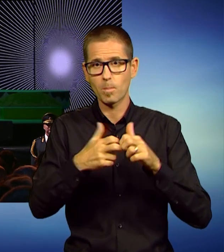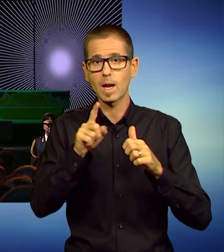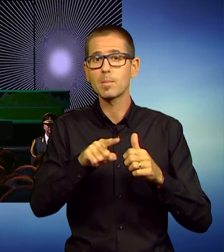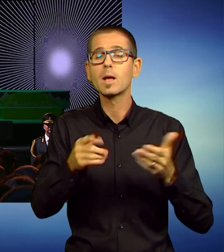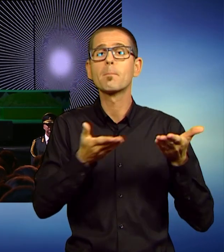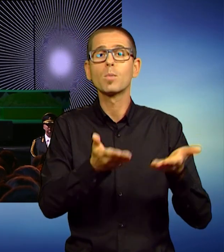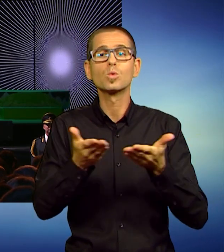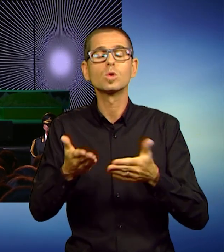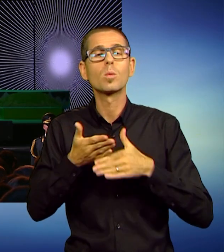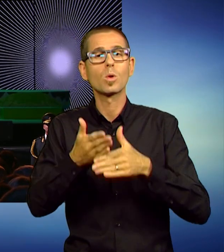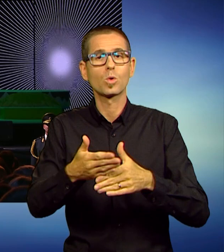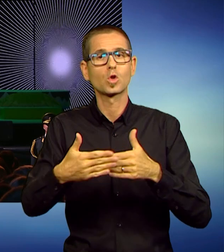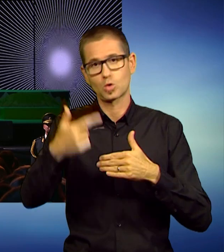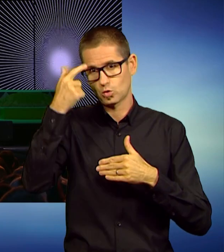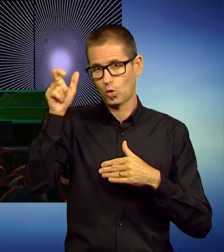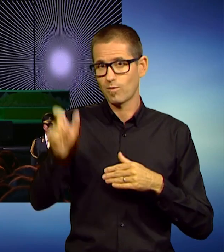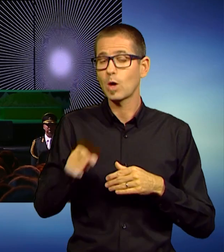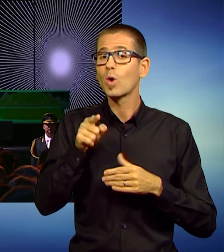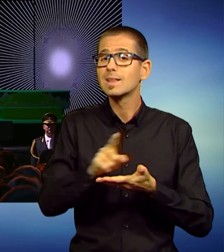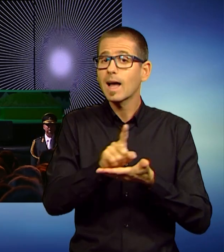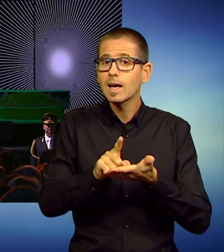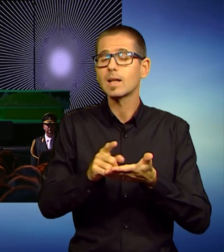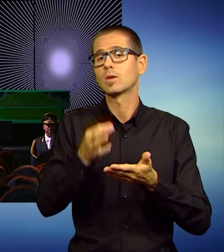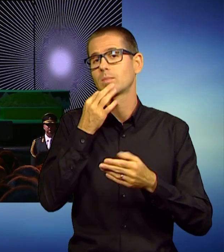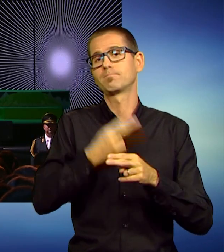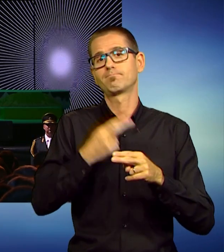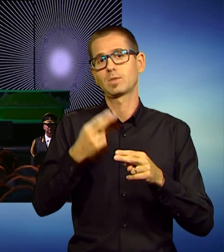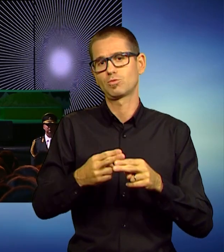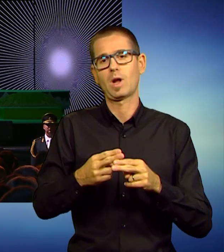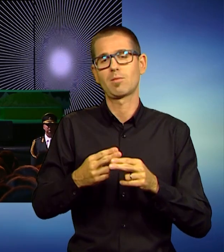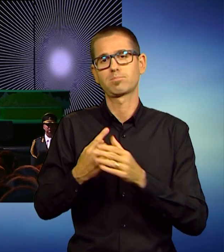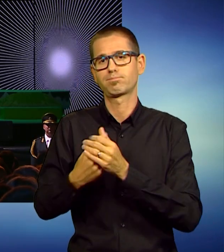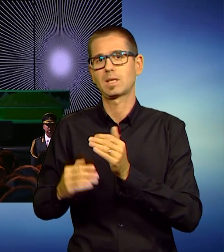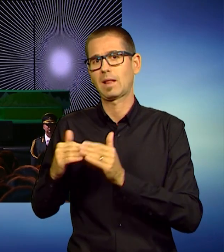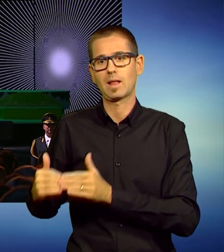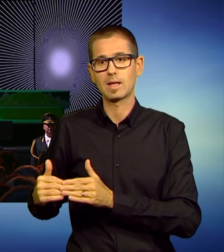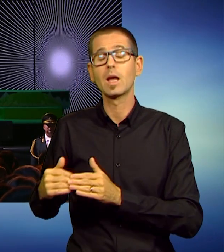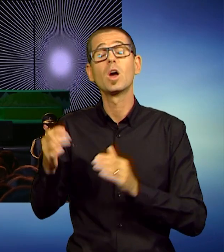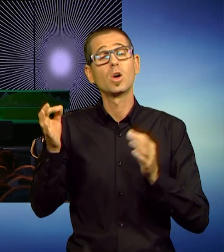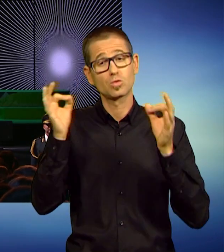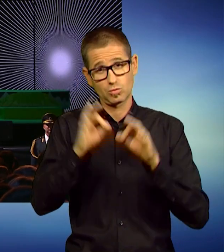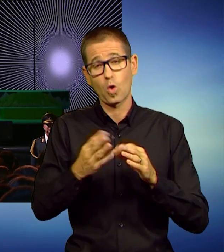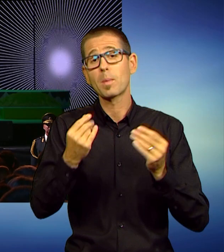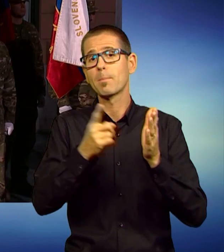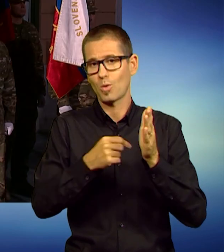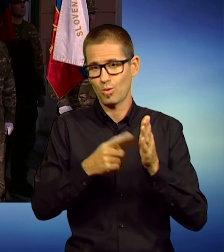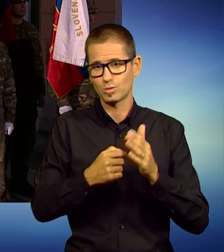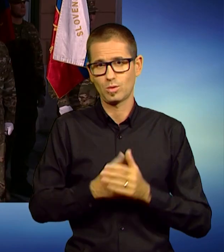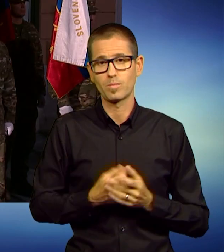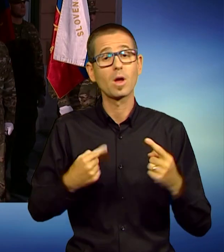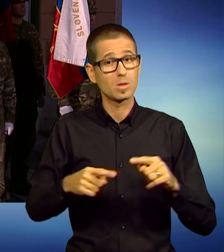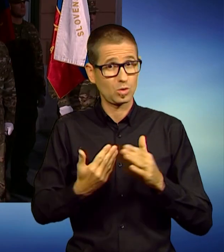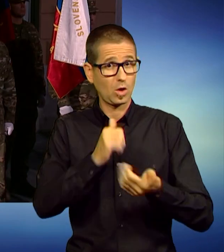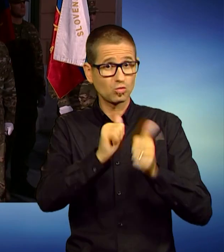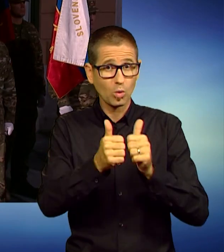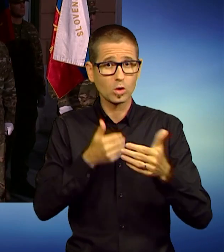pomoč sočloveku takrat, ko država zataji. Žal prepogosto. Smo za šport,